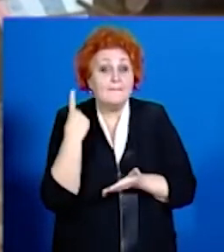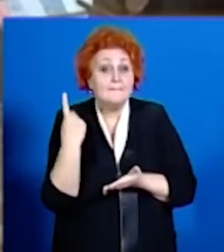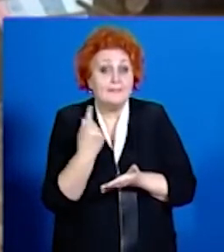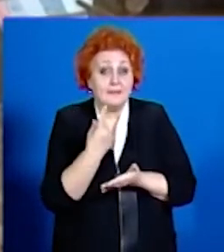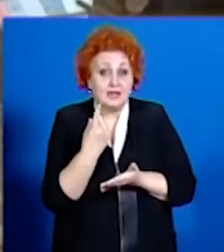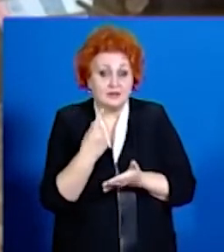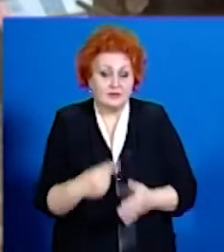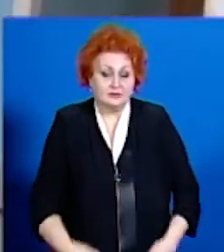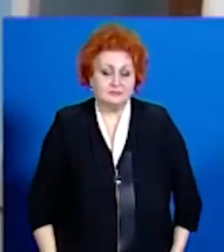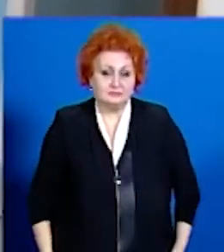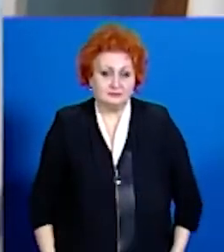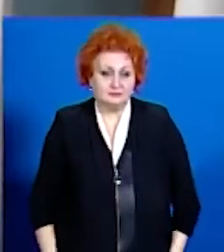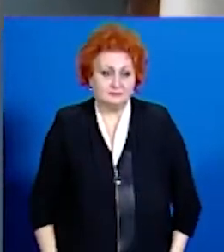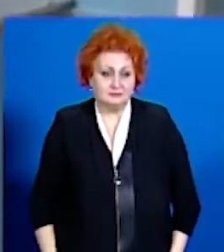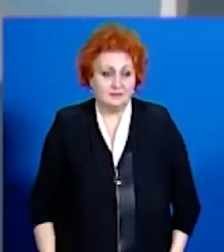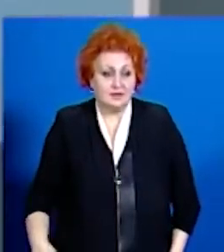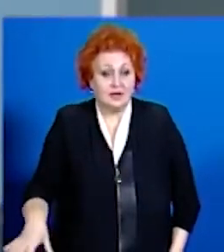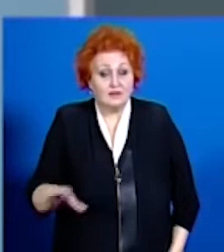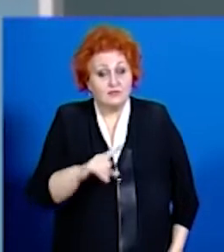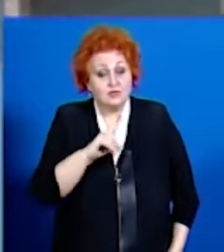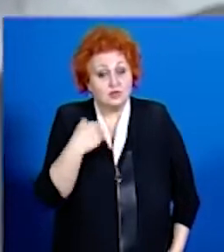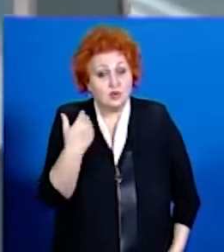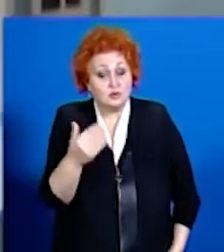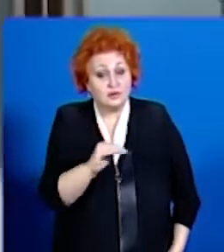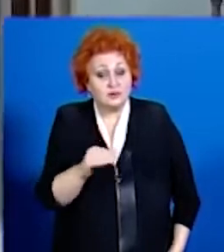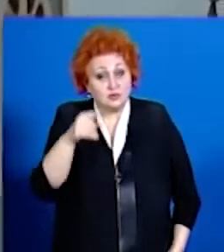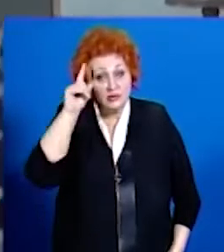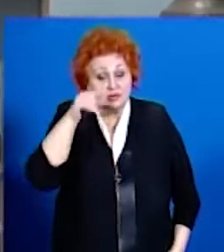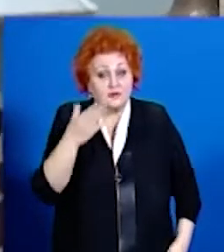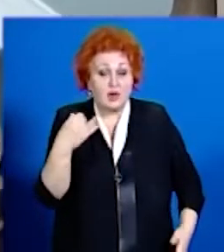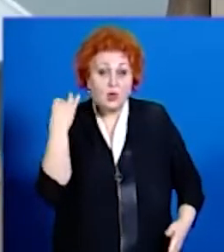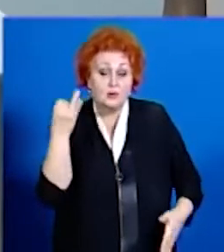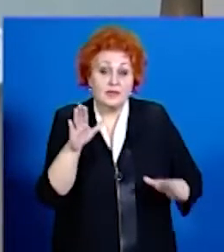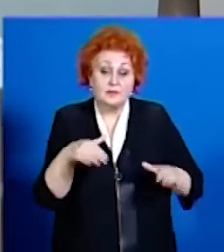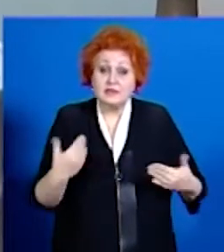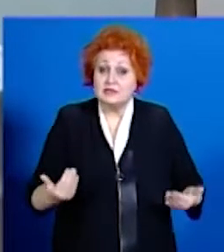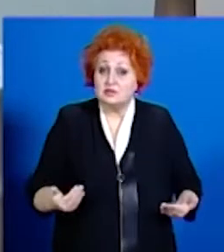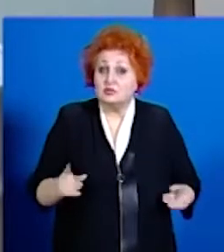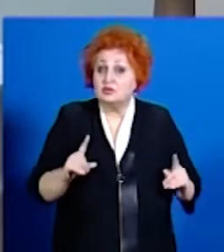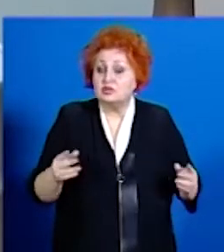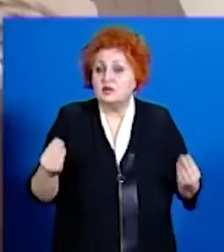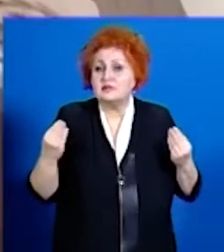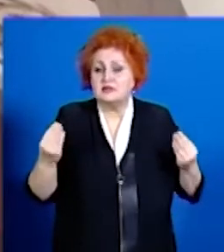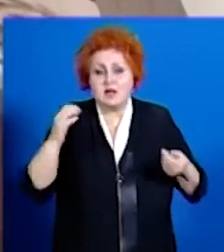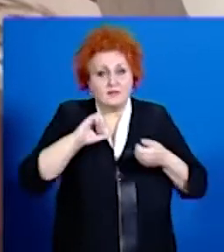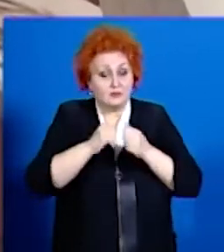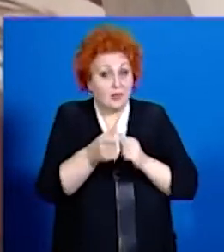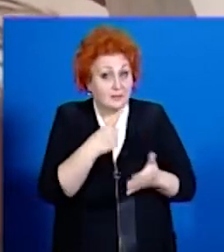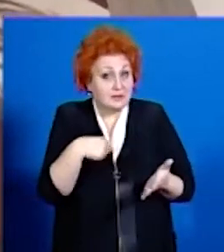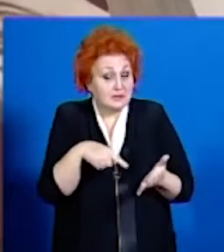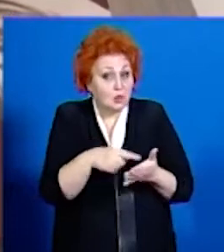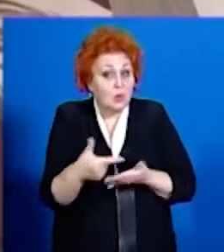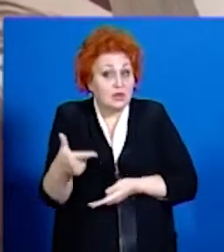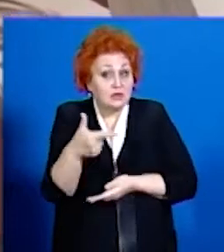данном смысле уникальной. Все это для того, чтобы его ученики знали, в каком интересном месте живут, чем славен и памятен их город.